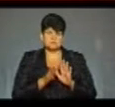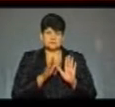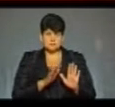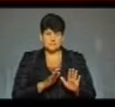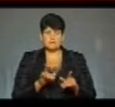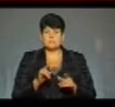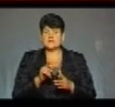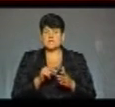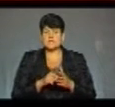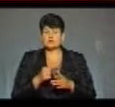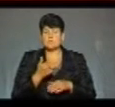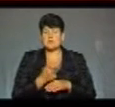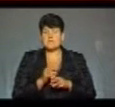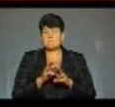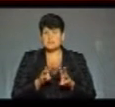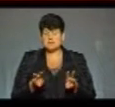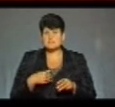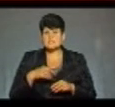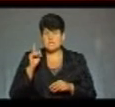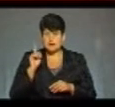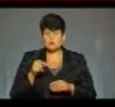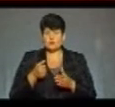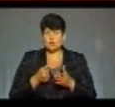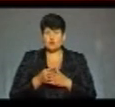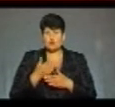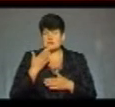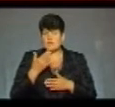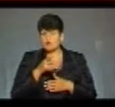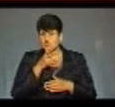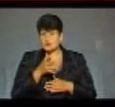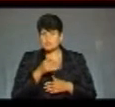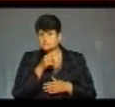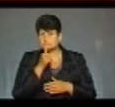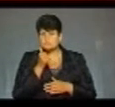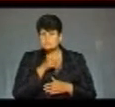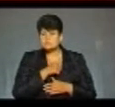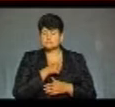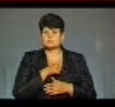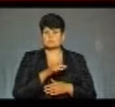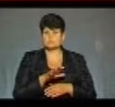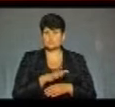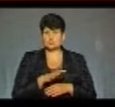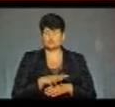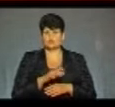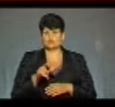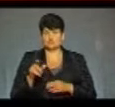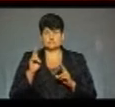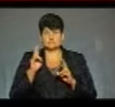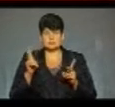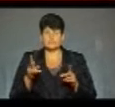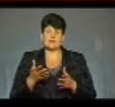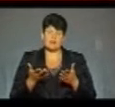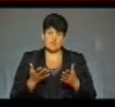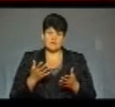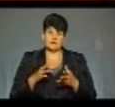щодо прем'єр-міністра, ми знаємо, воно десь до останнього часу приховували, скажімо так, для громадськості, для ЗМІ, от, але